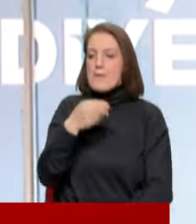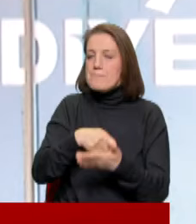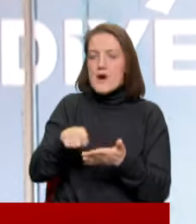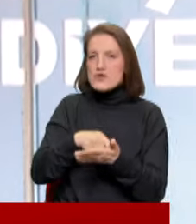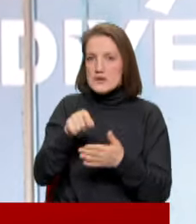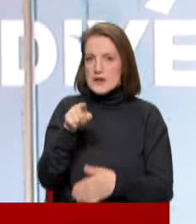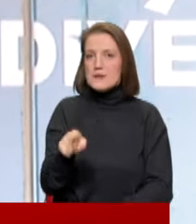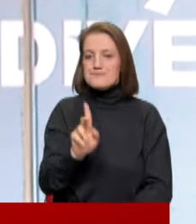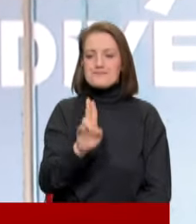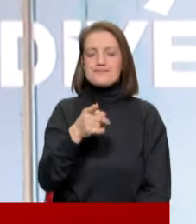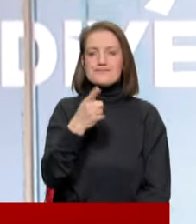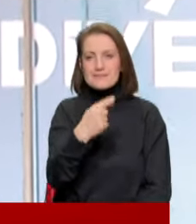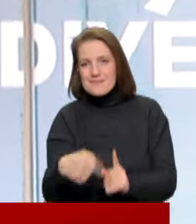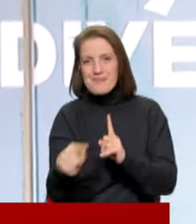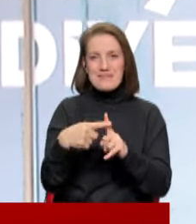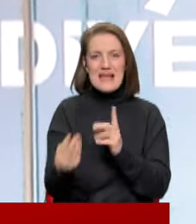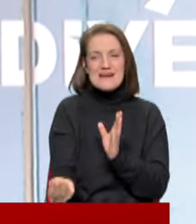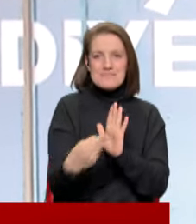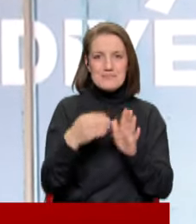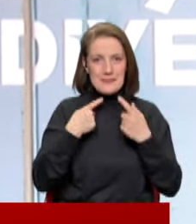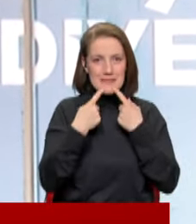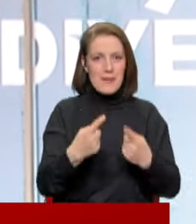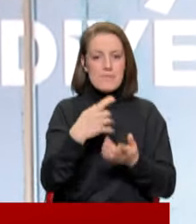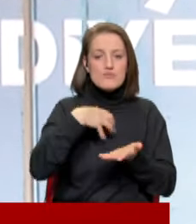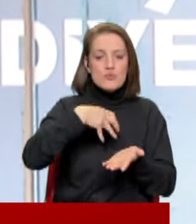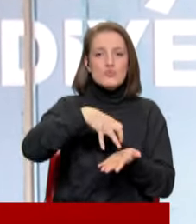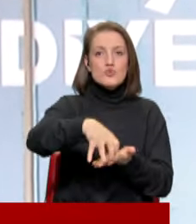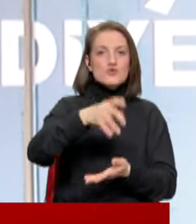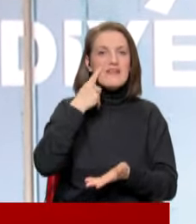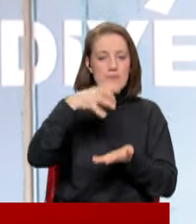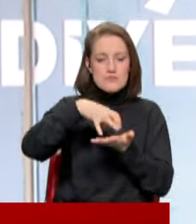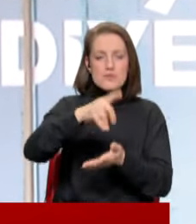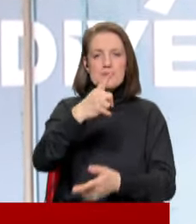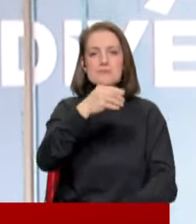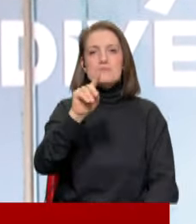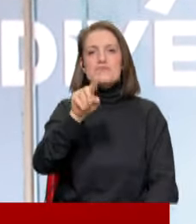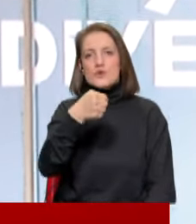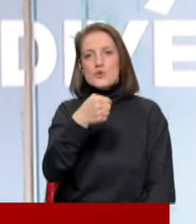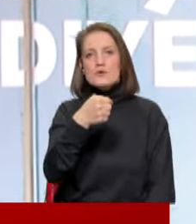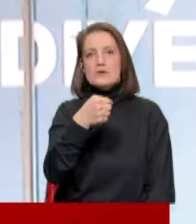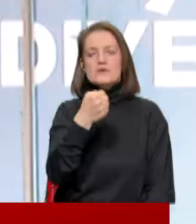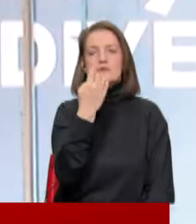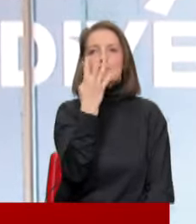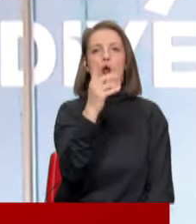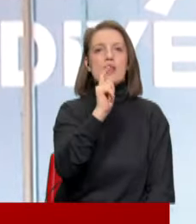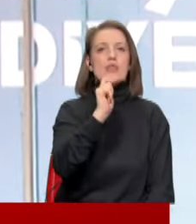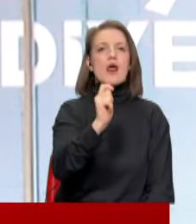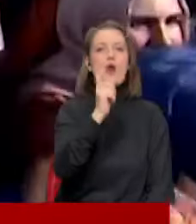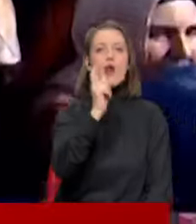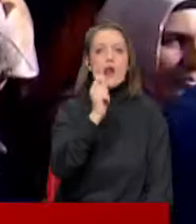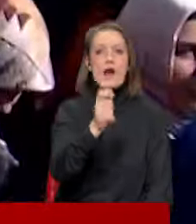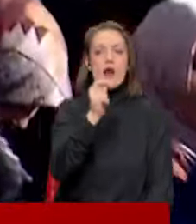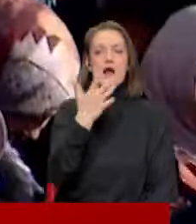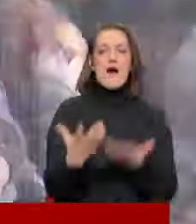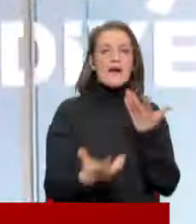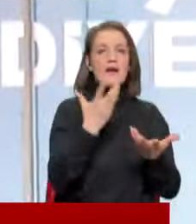maaşlarına 7.000 L eklemek demek bütçeden yaklaşık trilyon liralık